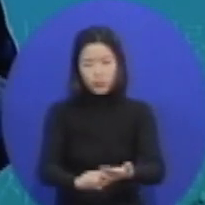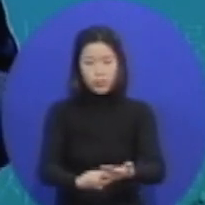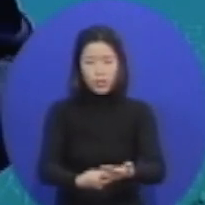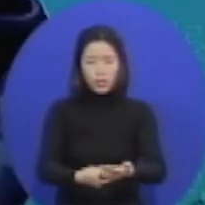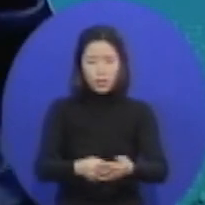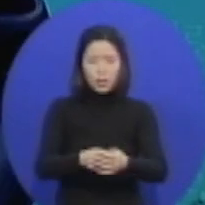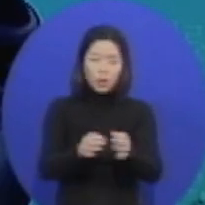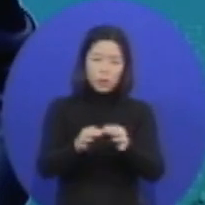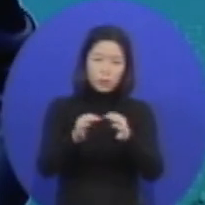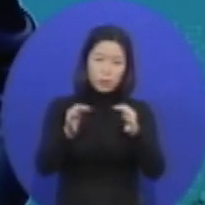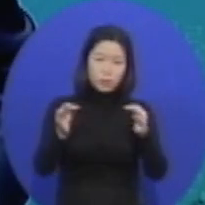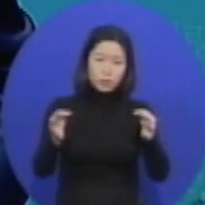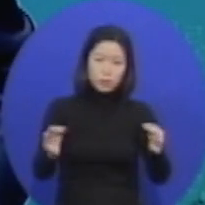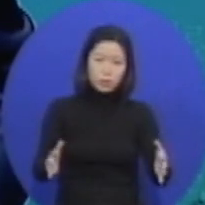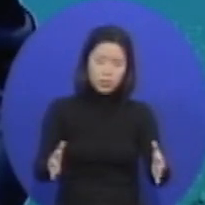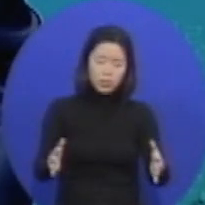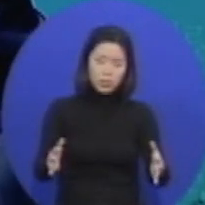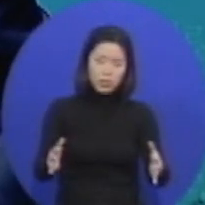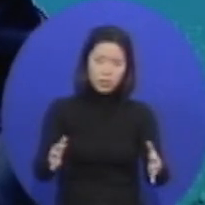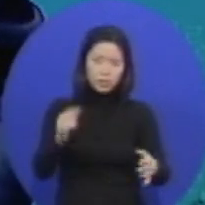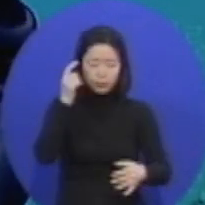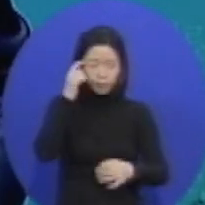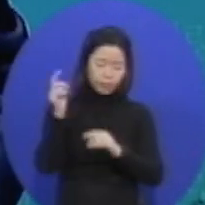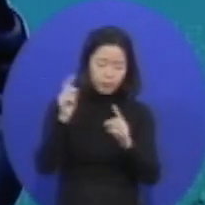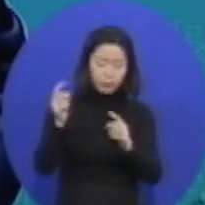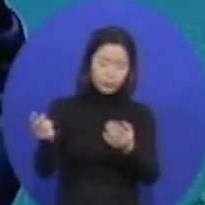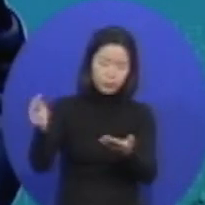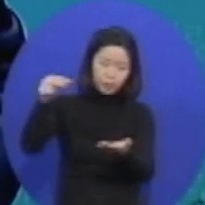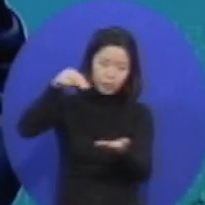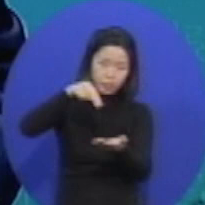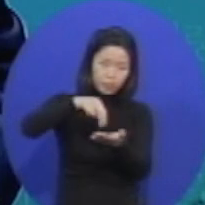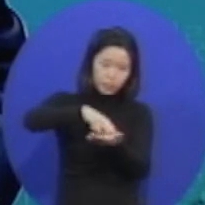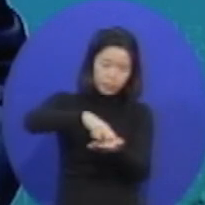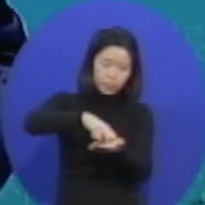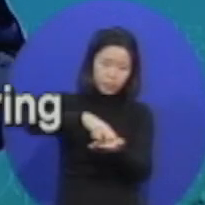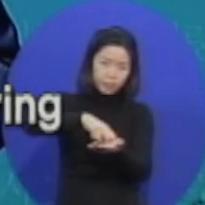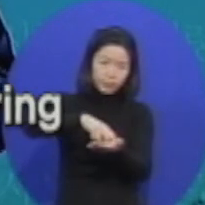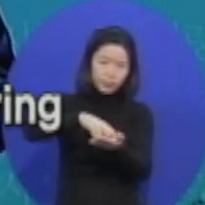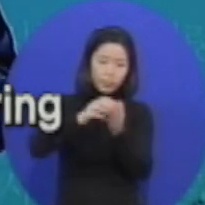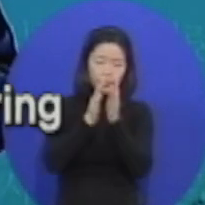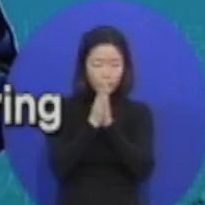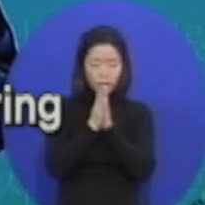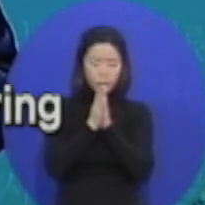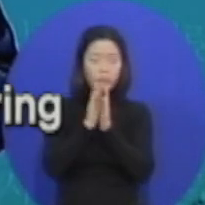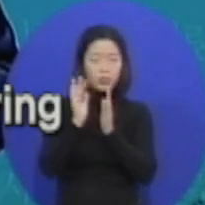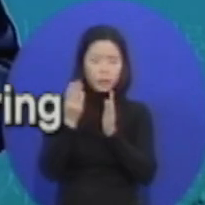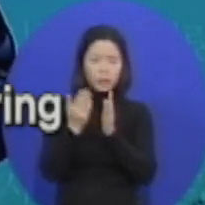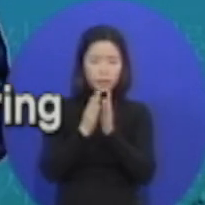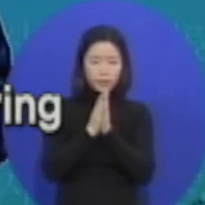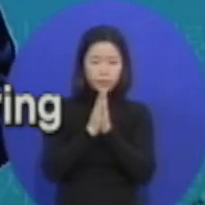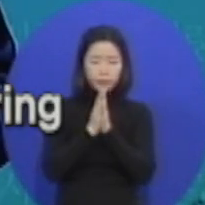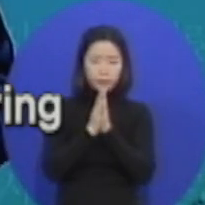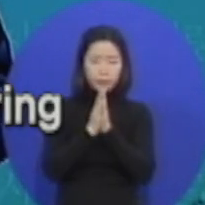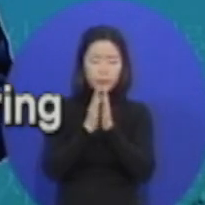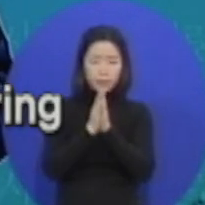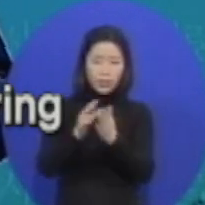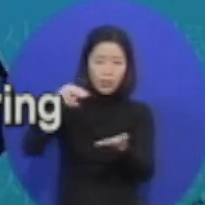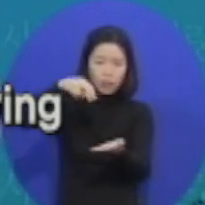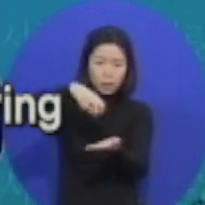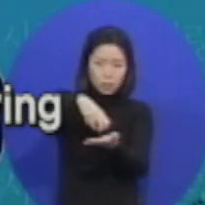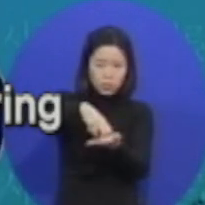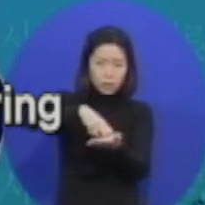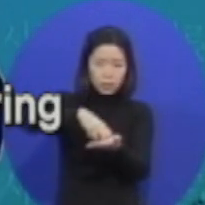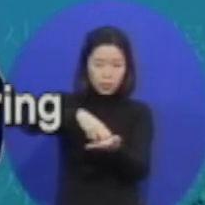정신을 차리고 그리고는 무릎을 꿇었습니다 기도해 g 그런데 무릎을 꿇고